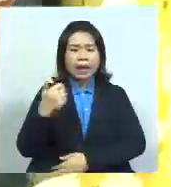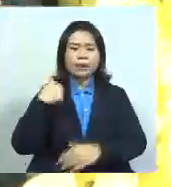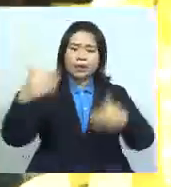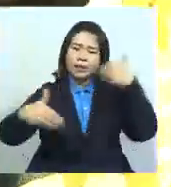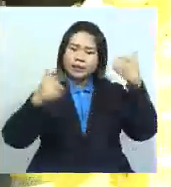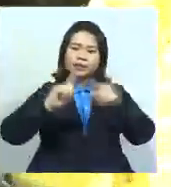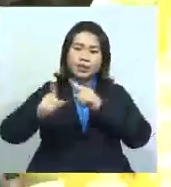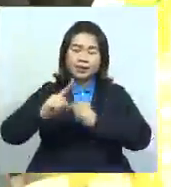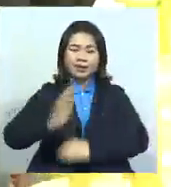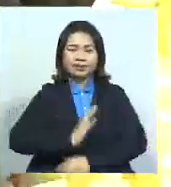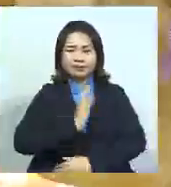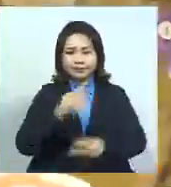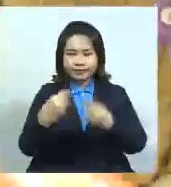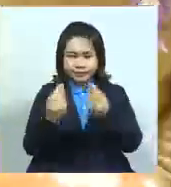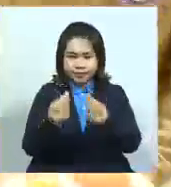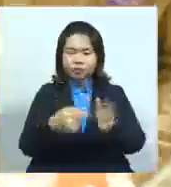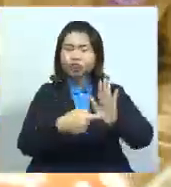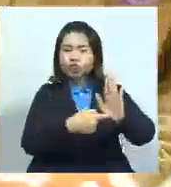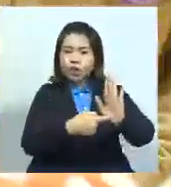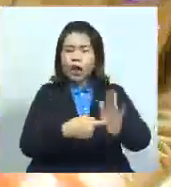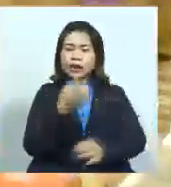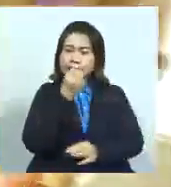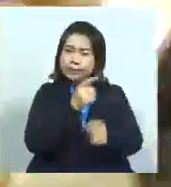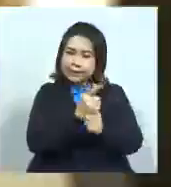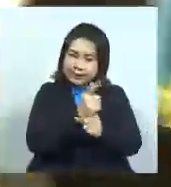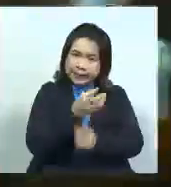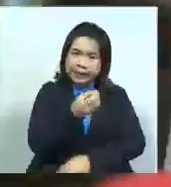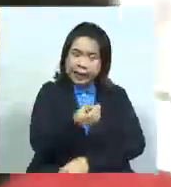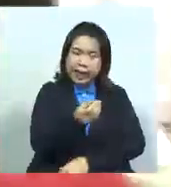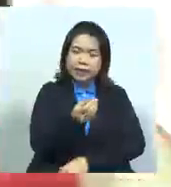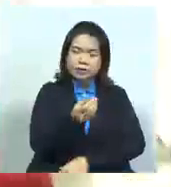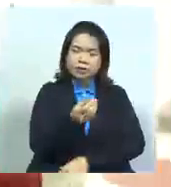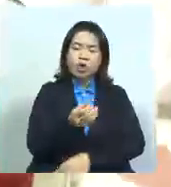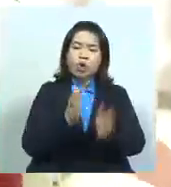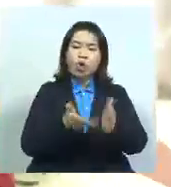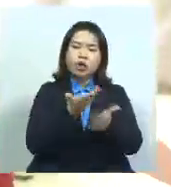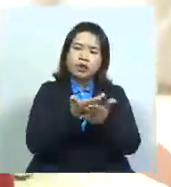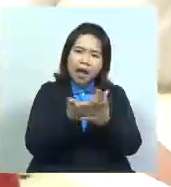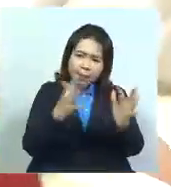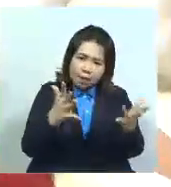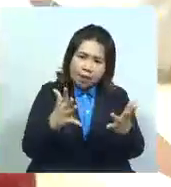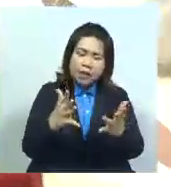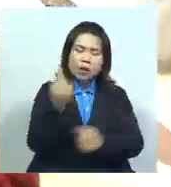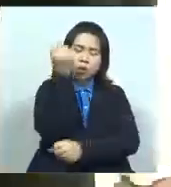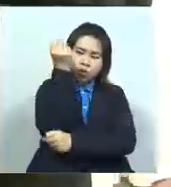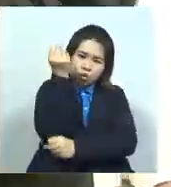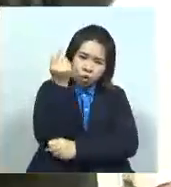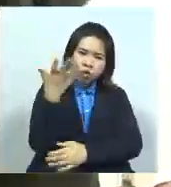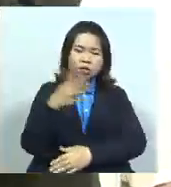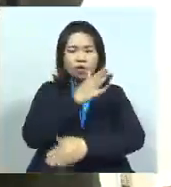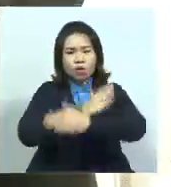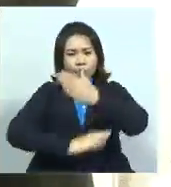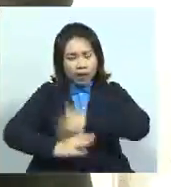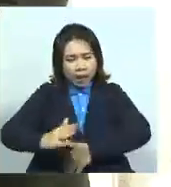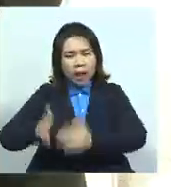รมอื่นๆเพื่อเทิดพระเกียรติด้วยนะคะไม่ว่าจะเป็นการจัดเลี้ยงอาหารกลางวันพระราชทานแก่ผู้ยากไร้ผู้ด้อยโอกาสคนพิการและ